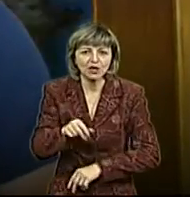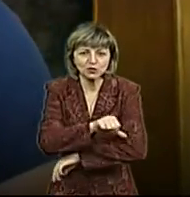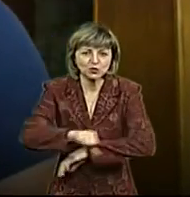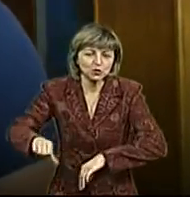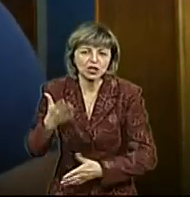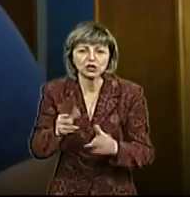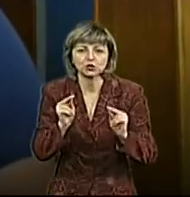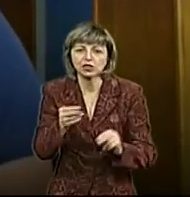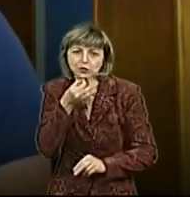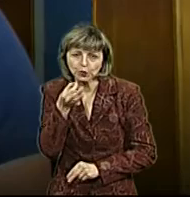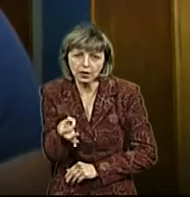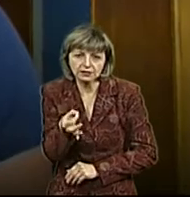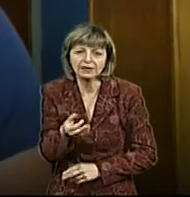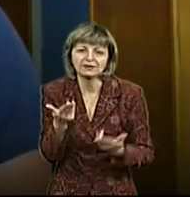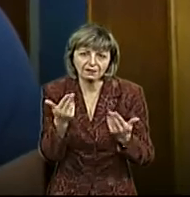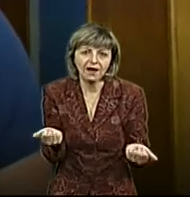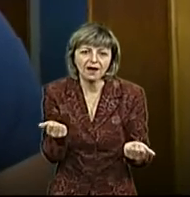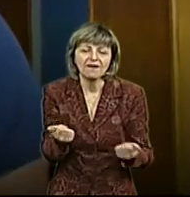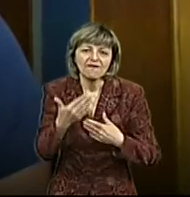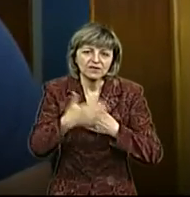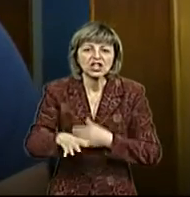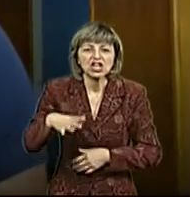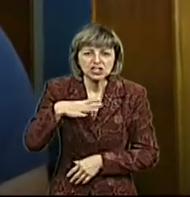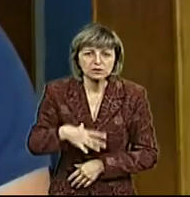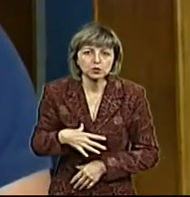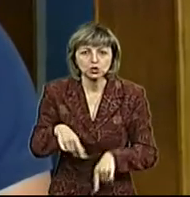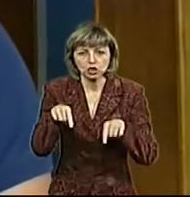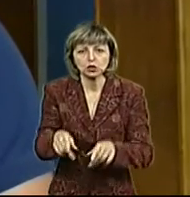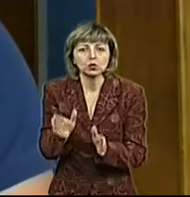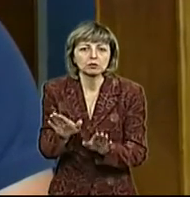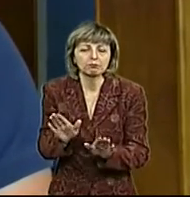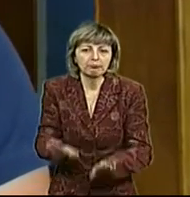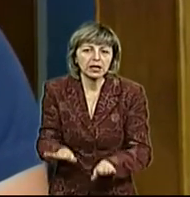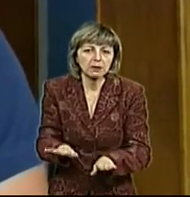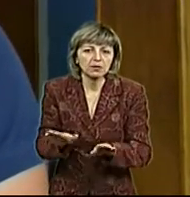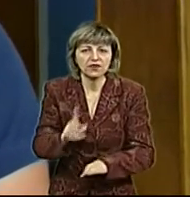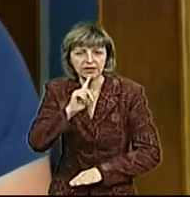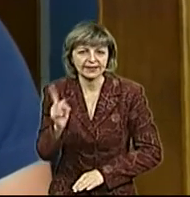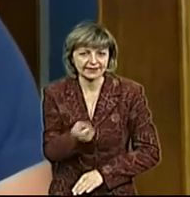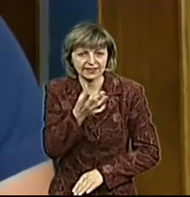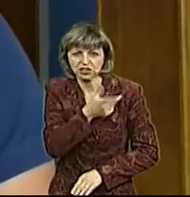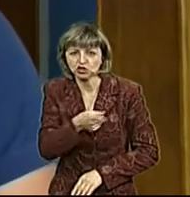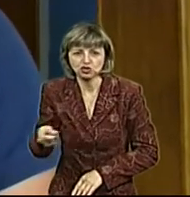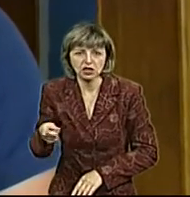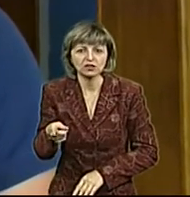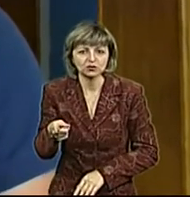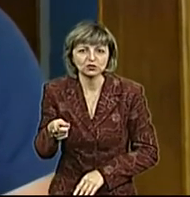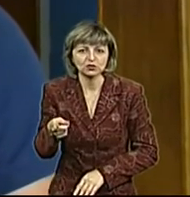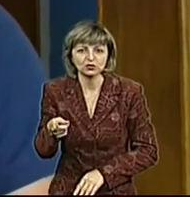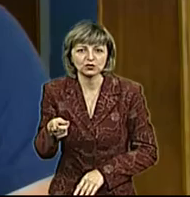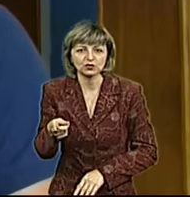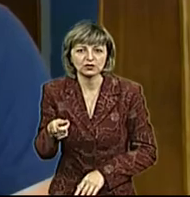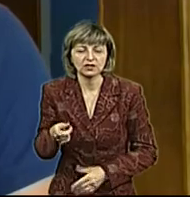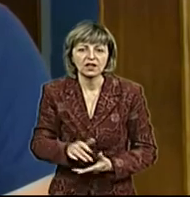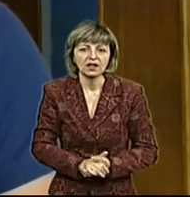Якщо чесно кажучи, да, вже змушений якби тут перебувати рік твого часу, і вже той рік часу, я вже думаю,